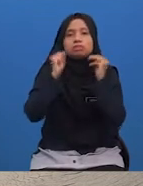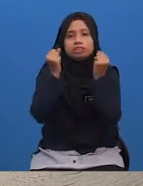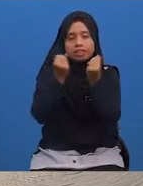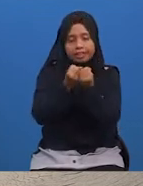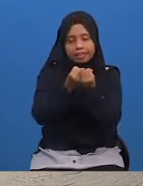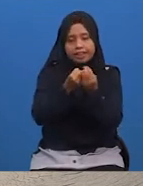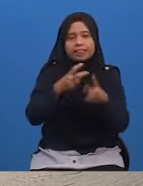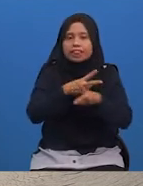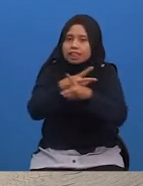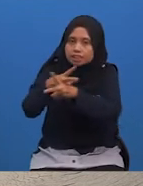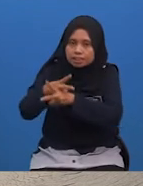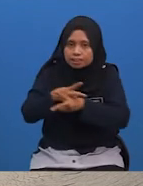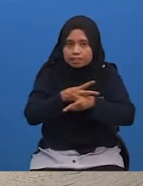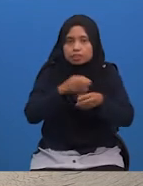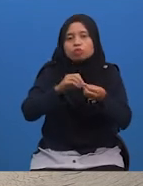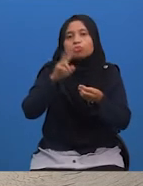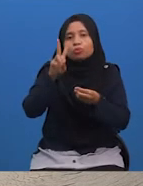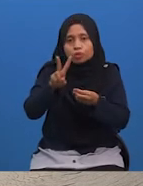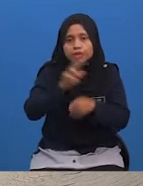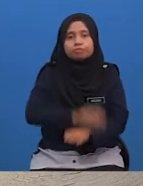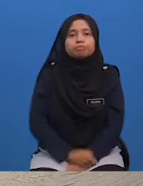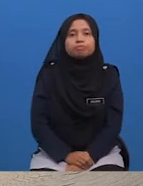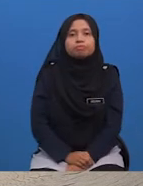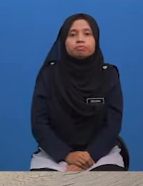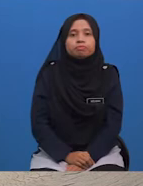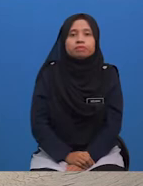terpelihara. Yang kedua,